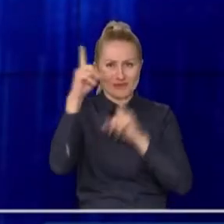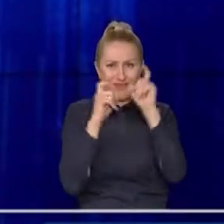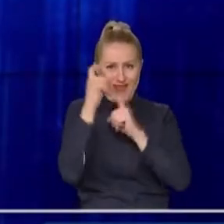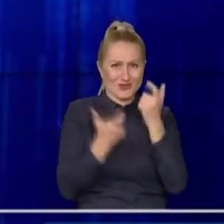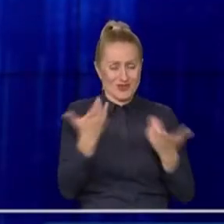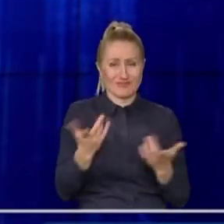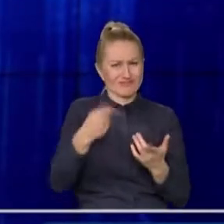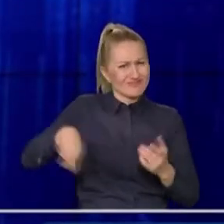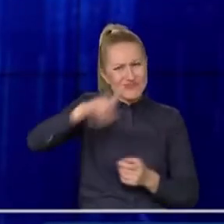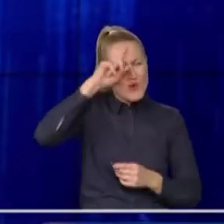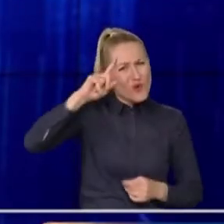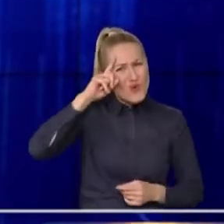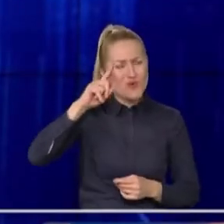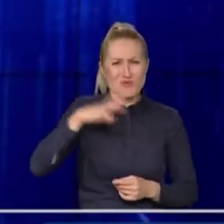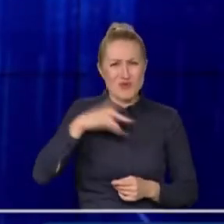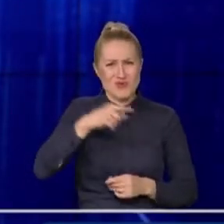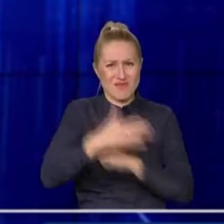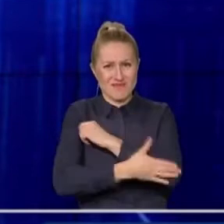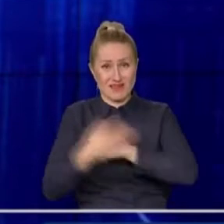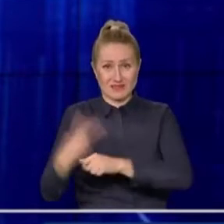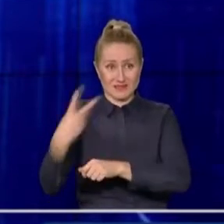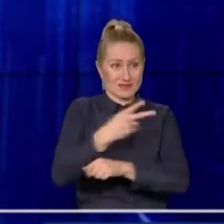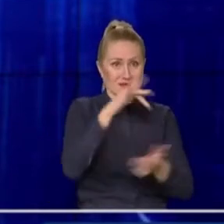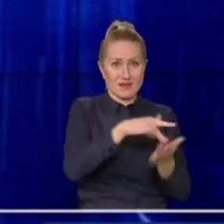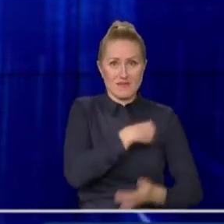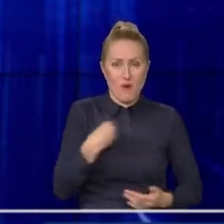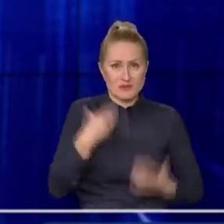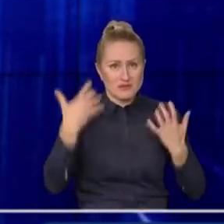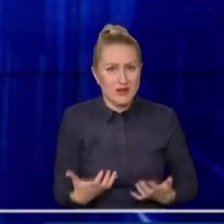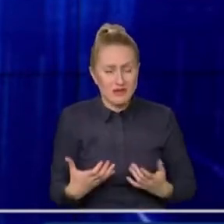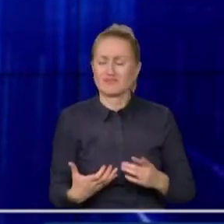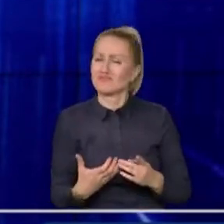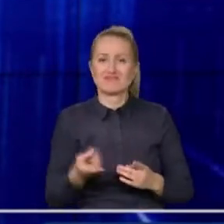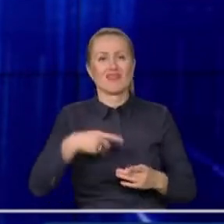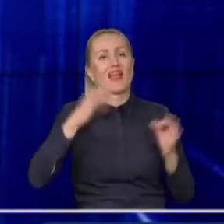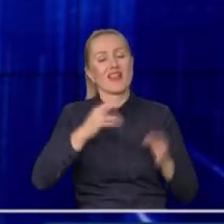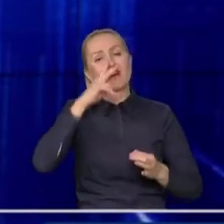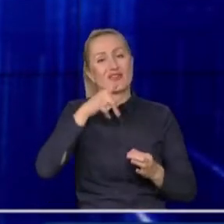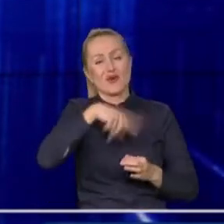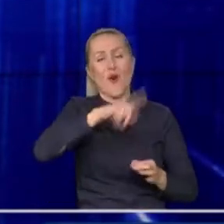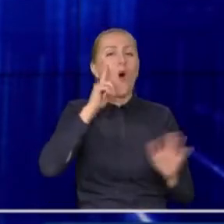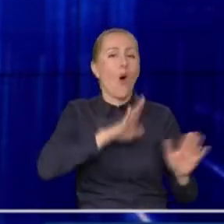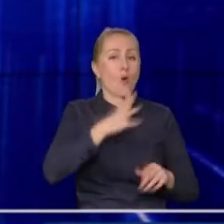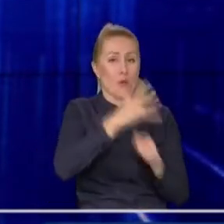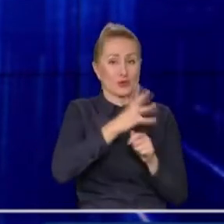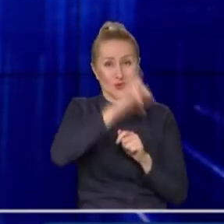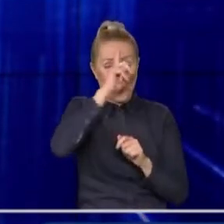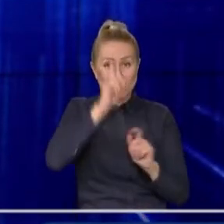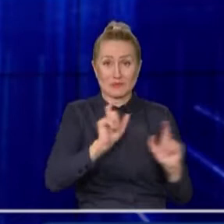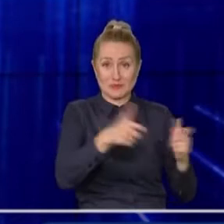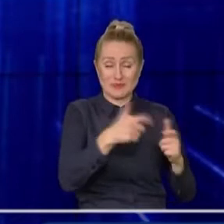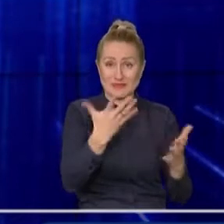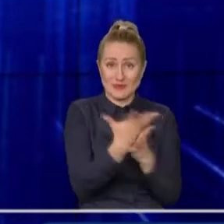zdjęcia. Ci ludzie nielegalnie przekroczyli naszą granicę. W tej chwili mówimy o około 50 osobach, które zostały